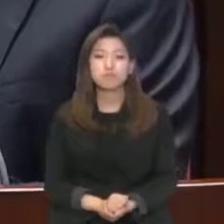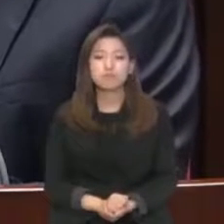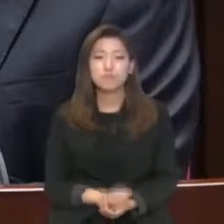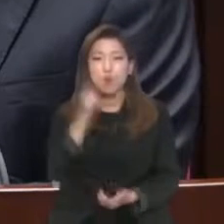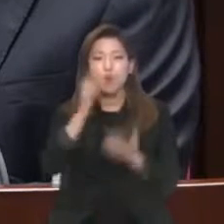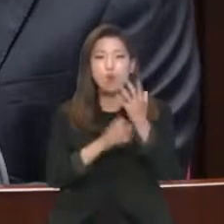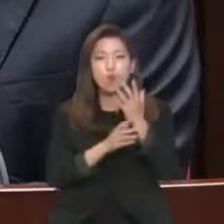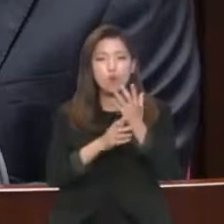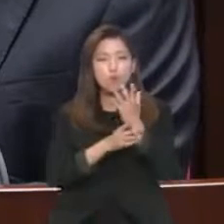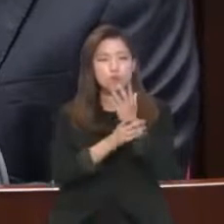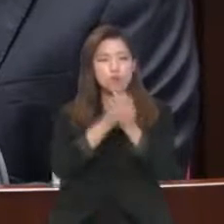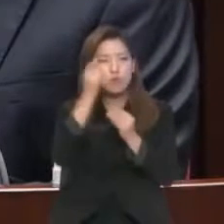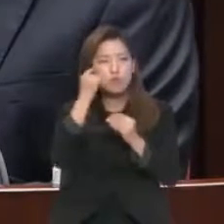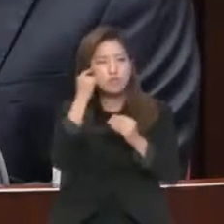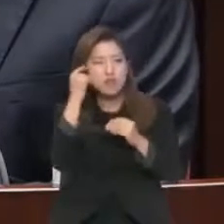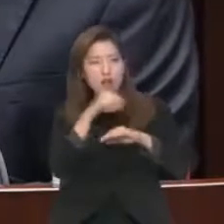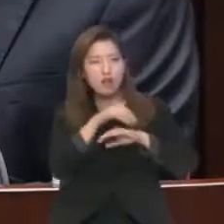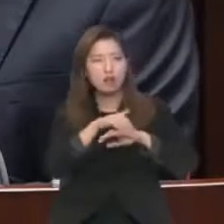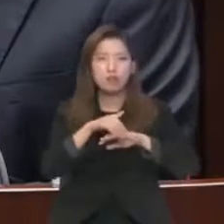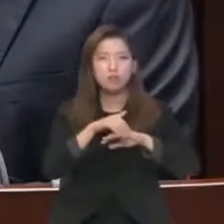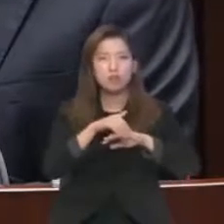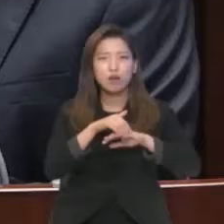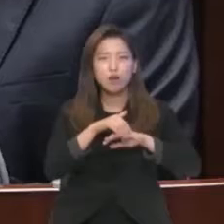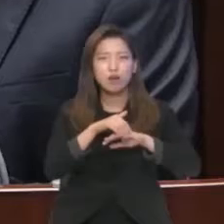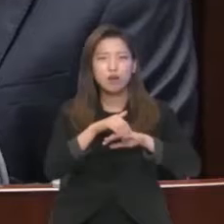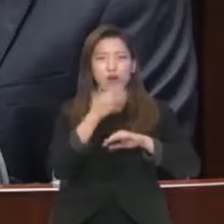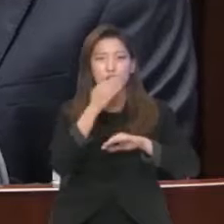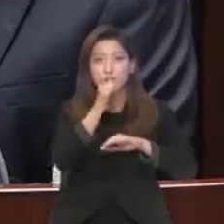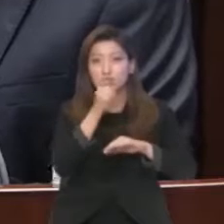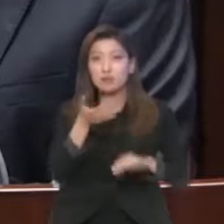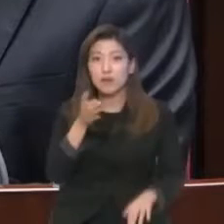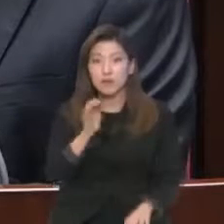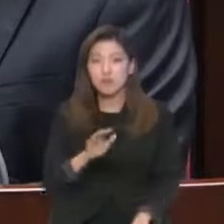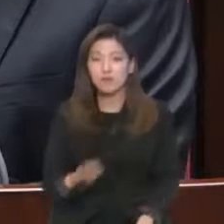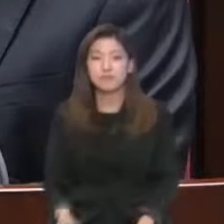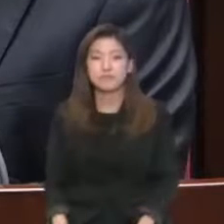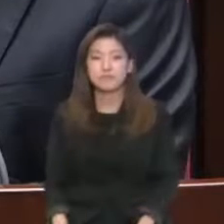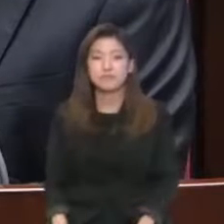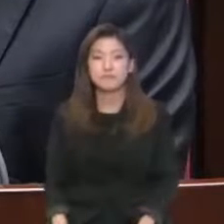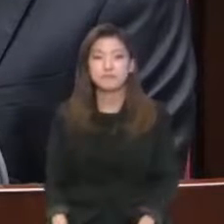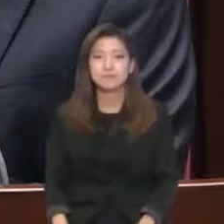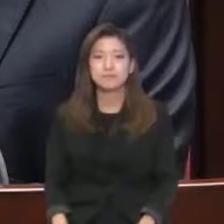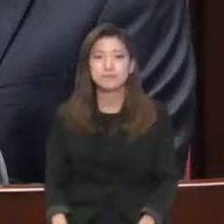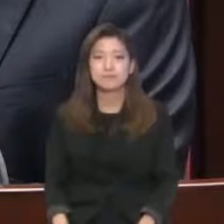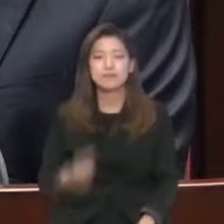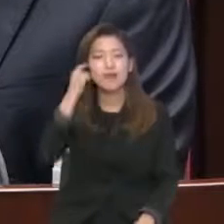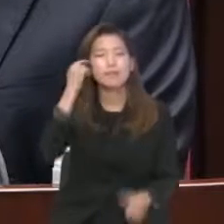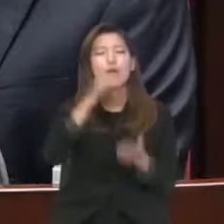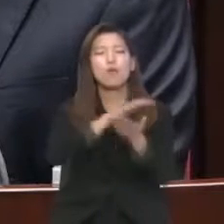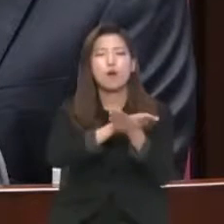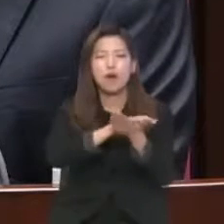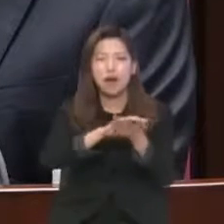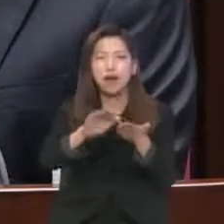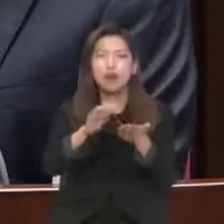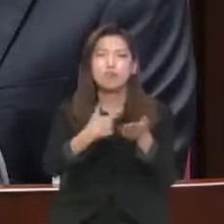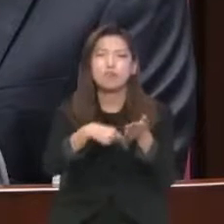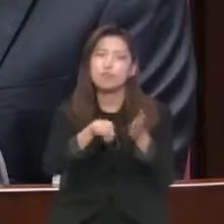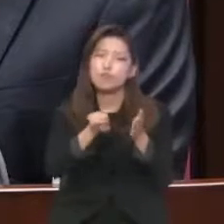이렇게 격화시켜서 평가할 수도 있겠지만 다른 한편에서 분명하게 평화 공존의 그